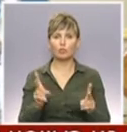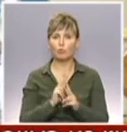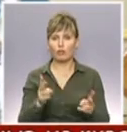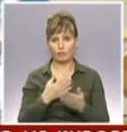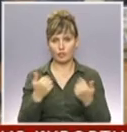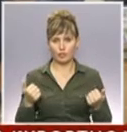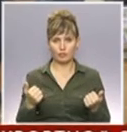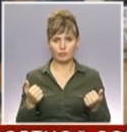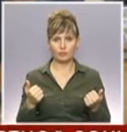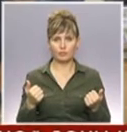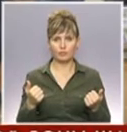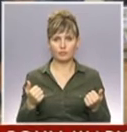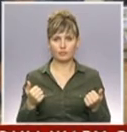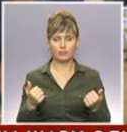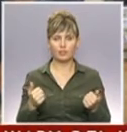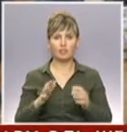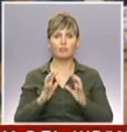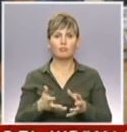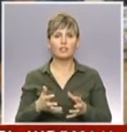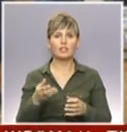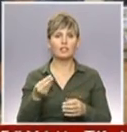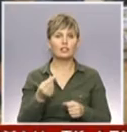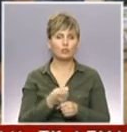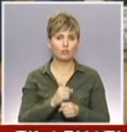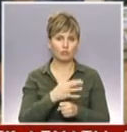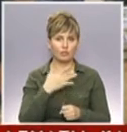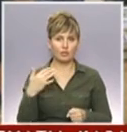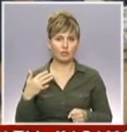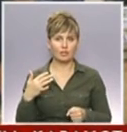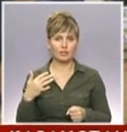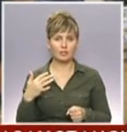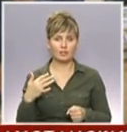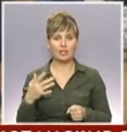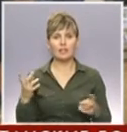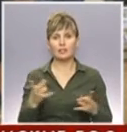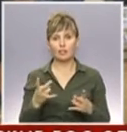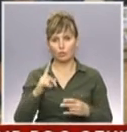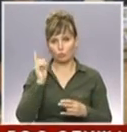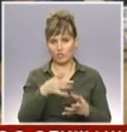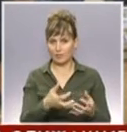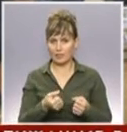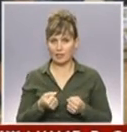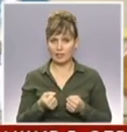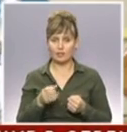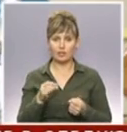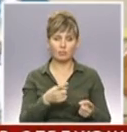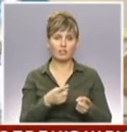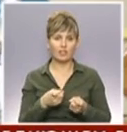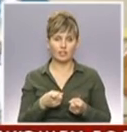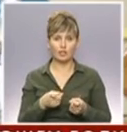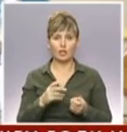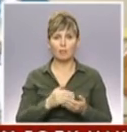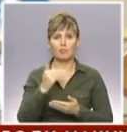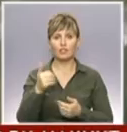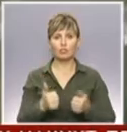нет. В мире денег много, надо уметь взять и привлечь их.